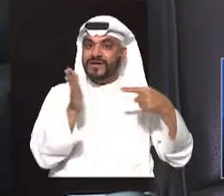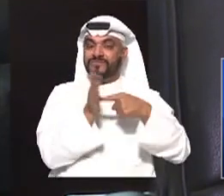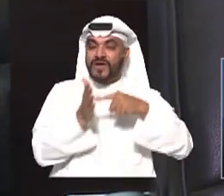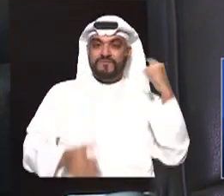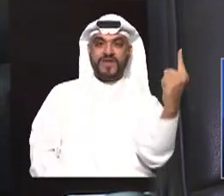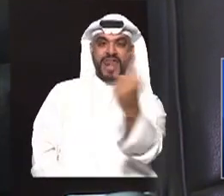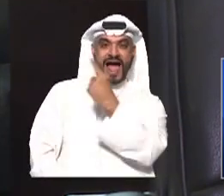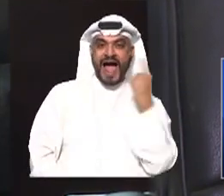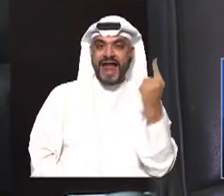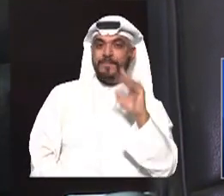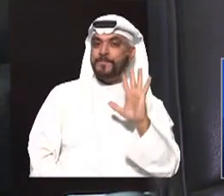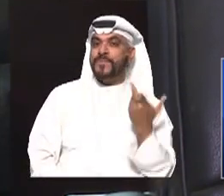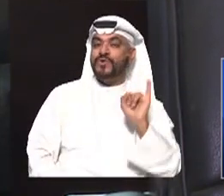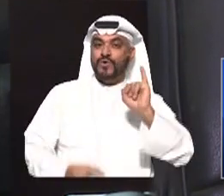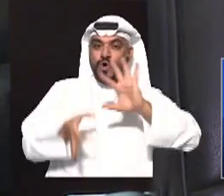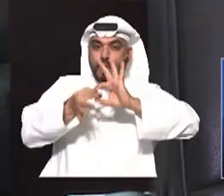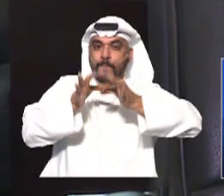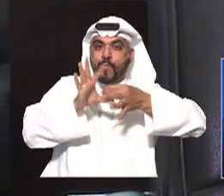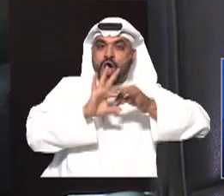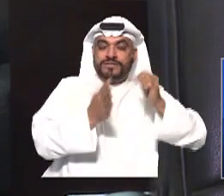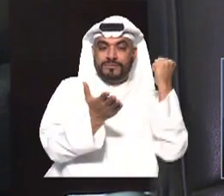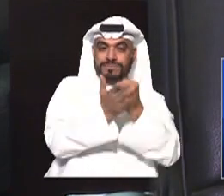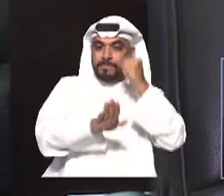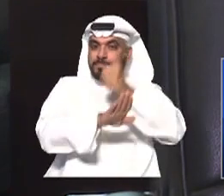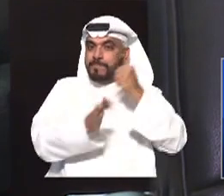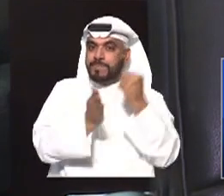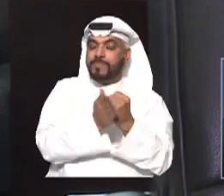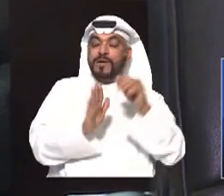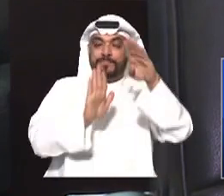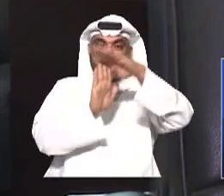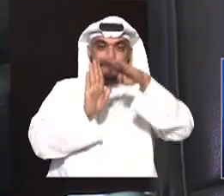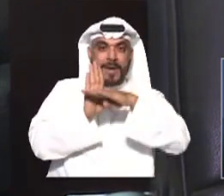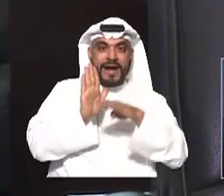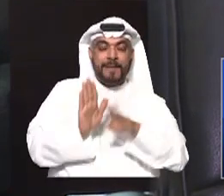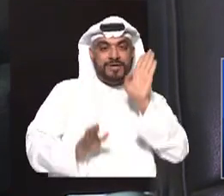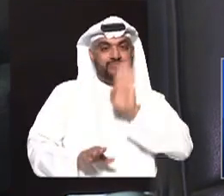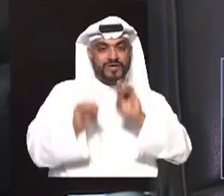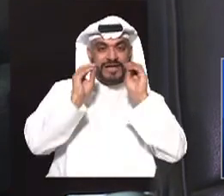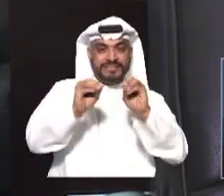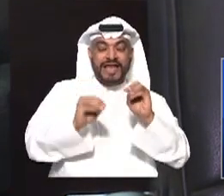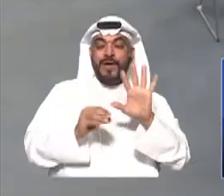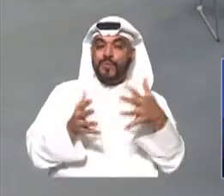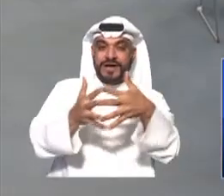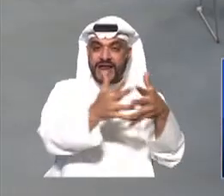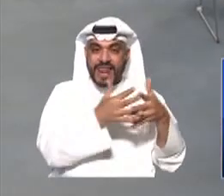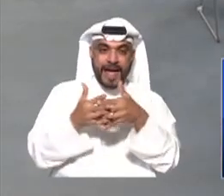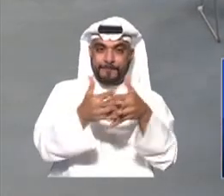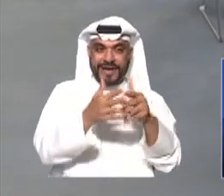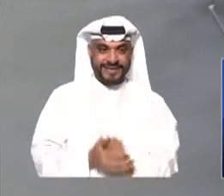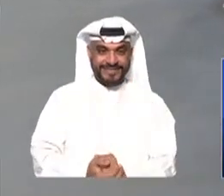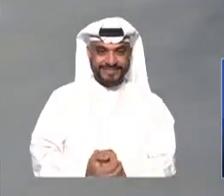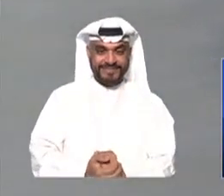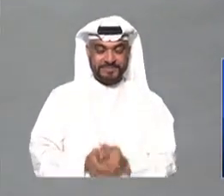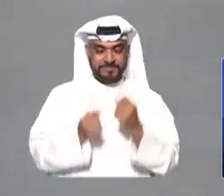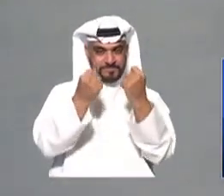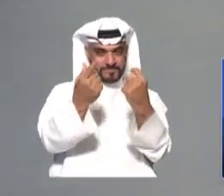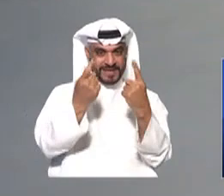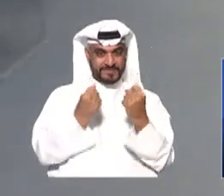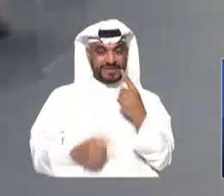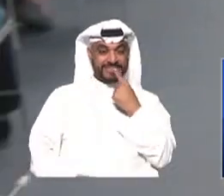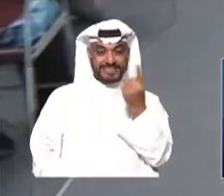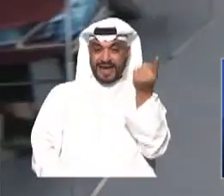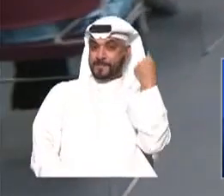العالم، وهي مؤسسة الاعتماد الأكاديمي لبرامج التعليم التمريضي الأمريكية أسن. التجربة نجحت في العام